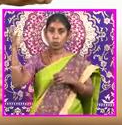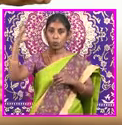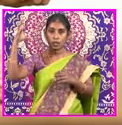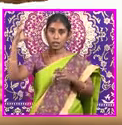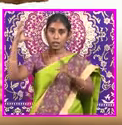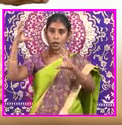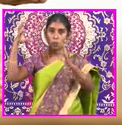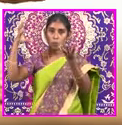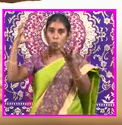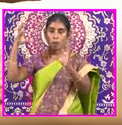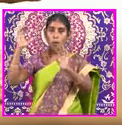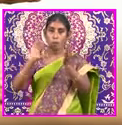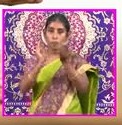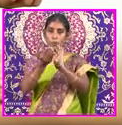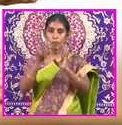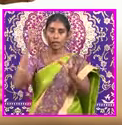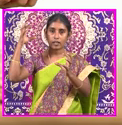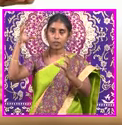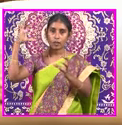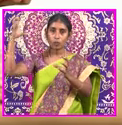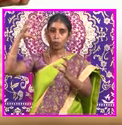இரண்டிற்குமான சராசரி தூரம் வந்து